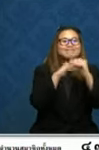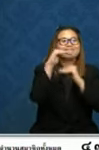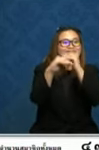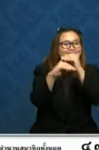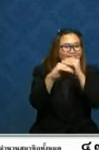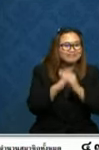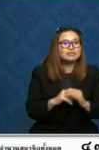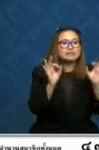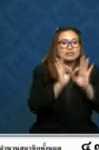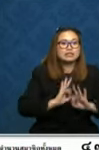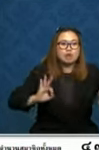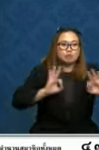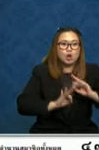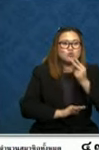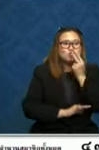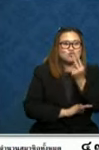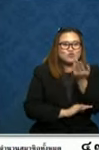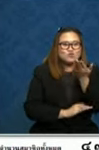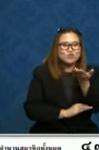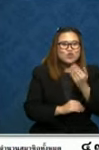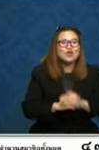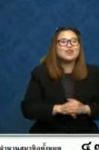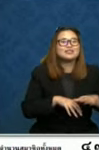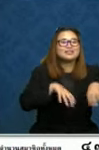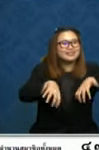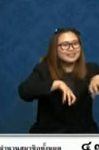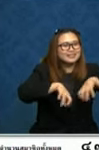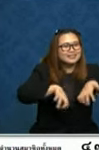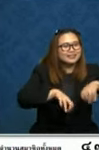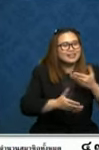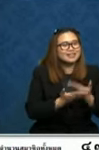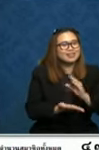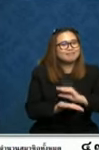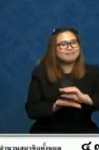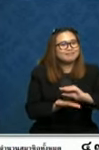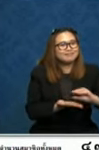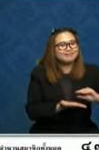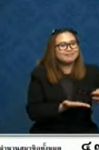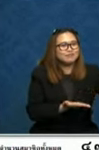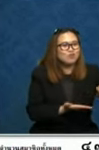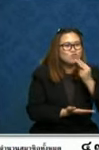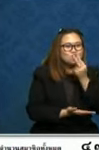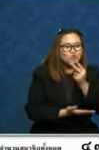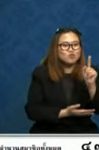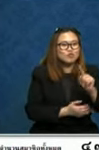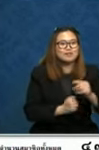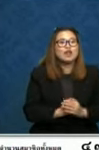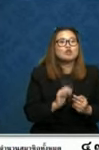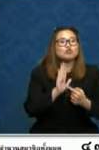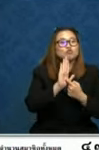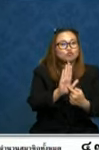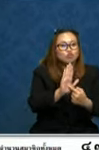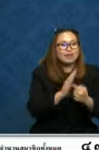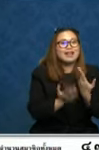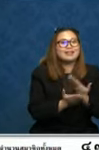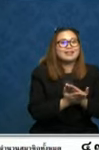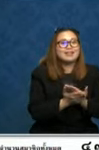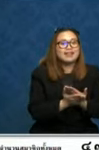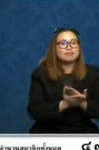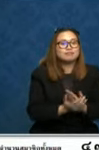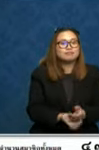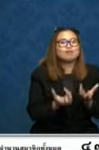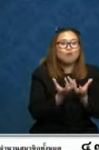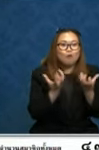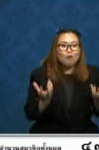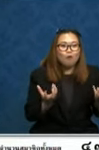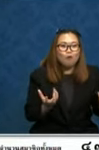ไรให้ดูที่ประเทศนั้นจัดอัดฉีดงบประมาณในส่วนสำคัญที่ตรงไหนค่ะตัวอย่างเช่นค่าใช้จ่ายด้านอาวุธยุทโ